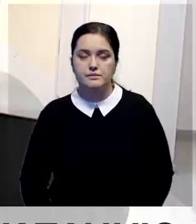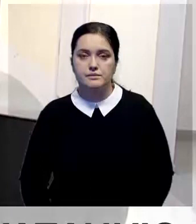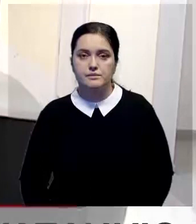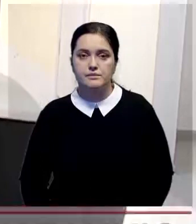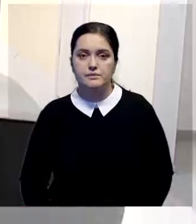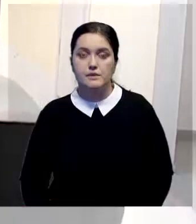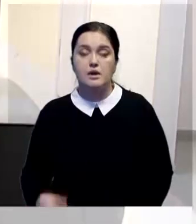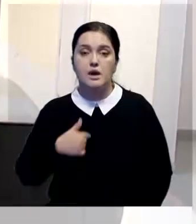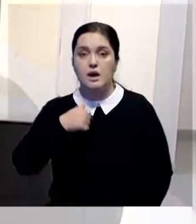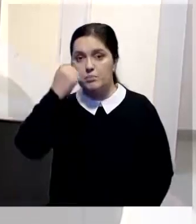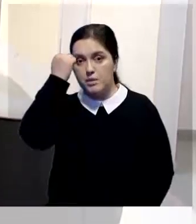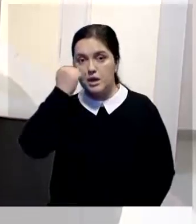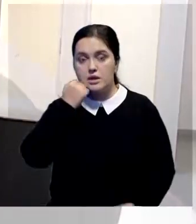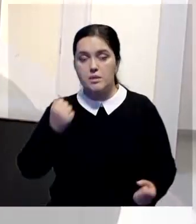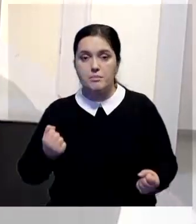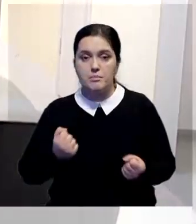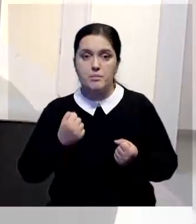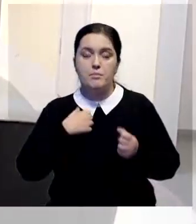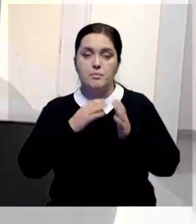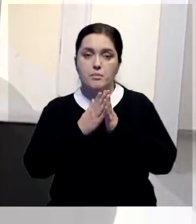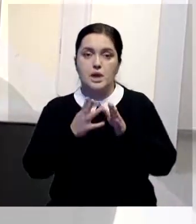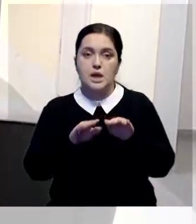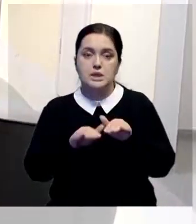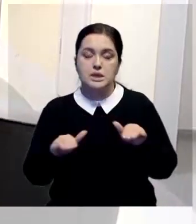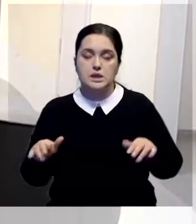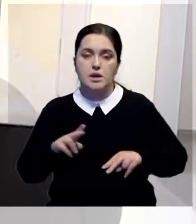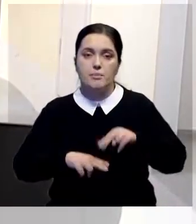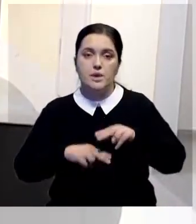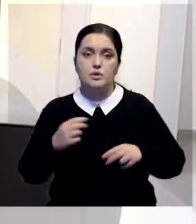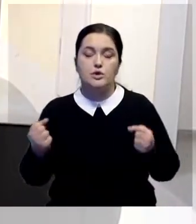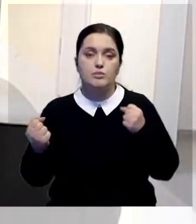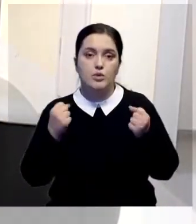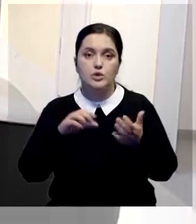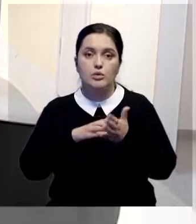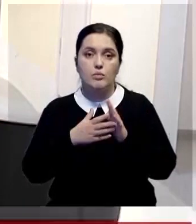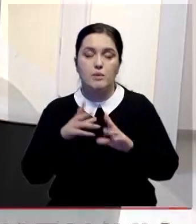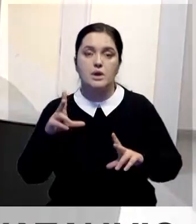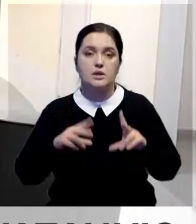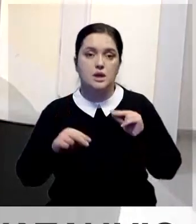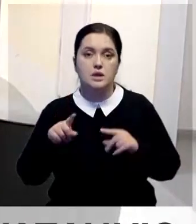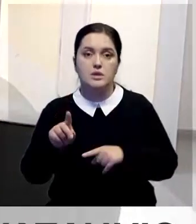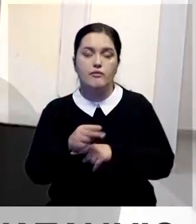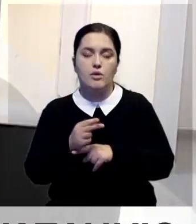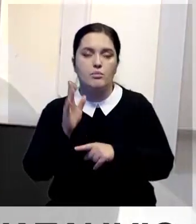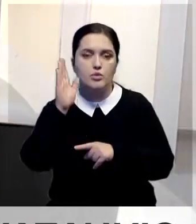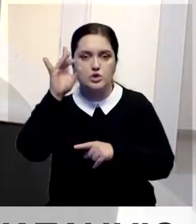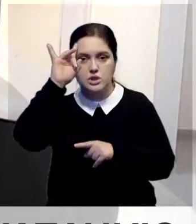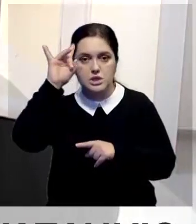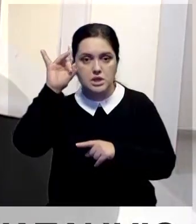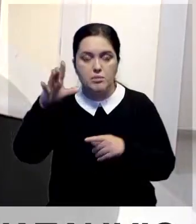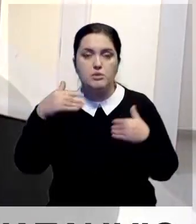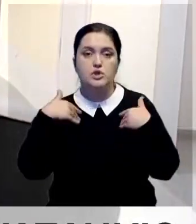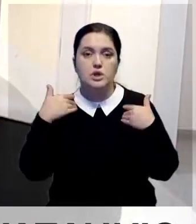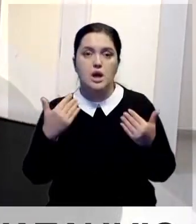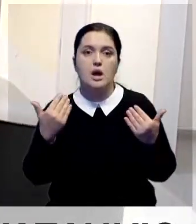Я благодарна, что поддержали мою просьбу и для детей построили этот спорткомплекс. Надеюсь, что здесь воспитают будущих чемпионов. Желаю